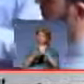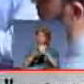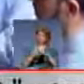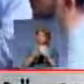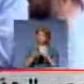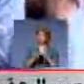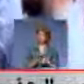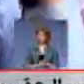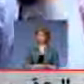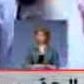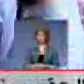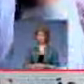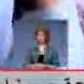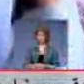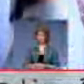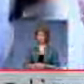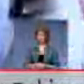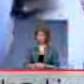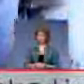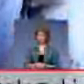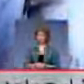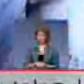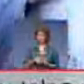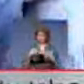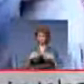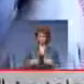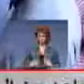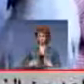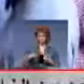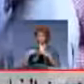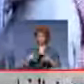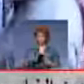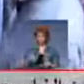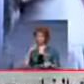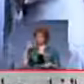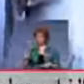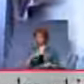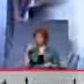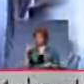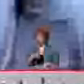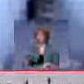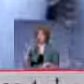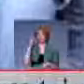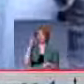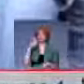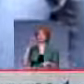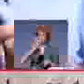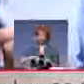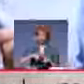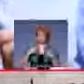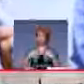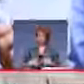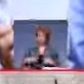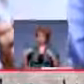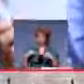زي كده. الحمد لله كله. الملابس كانت اغلبا، كانت اكتر حاجه الملابس. لا